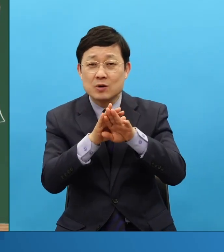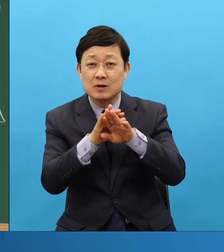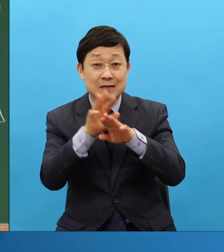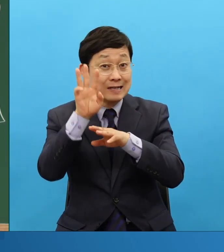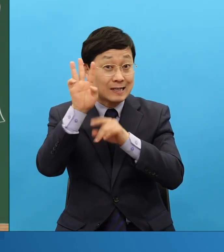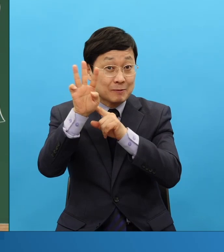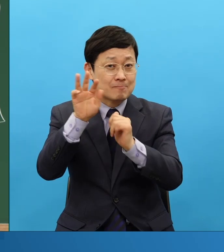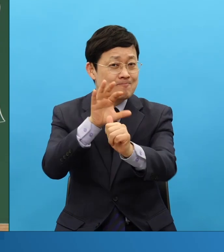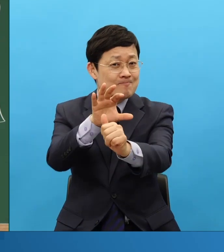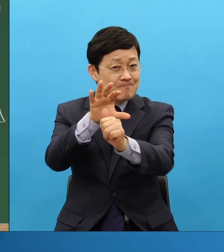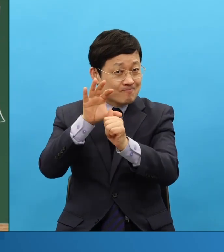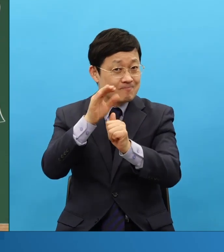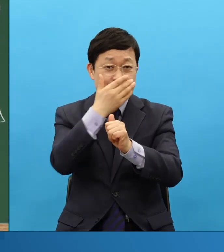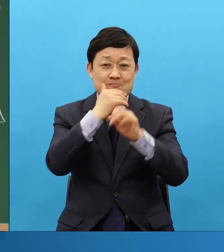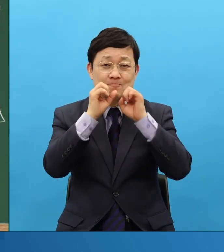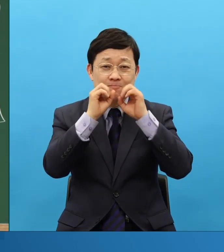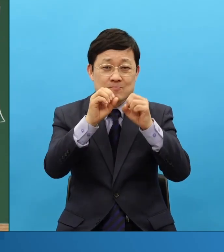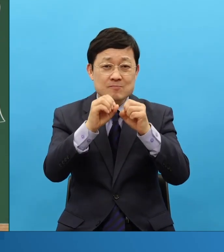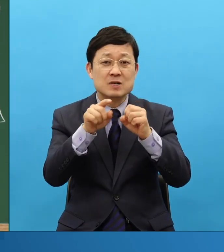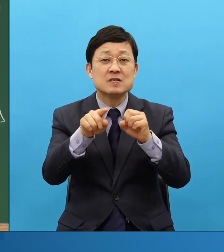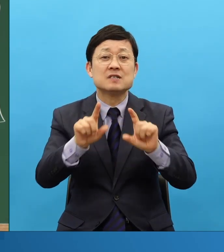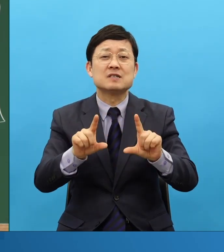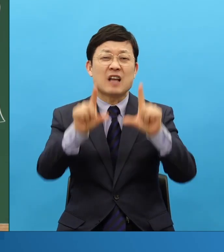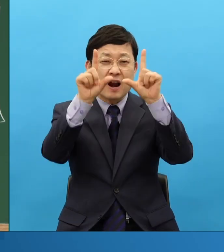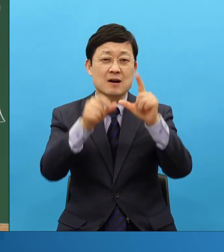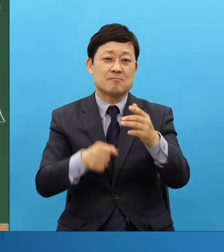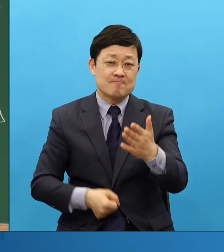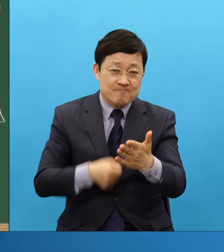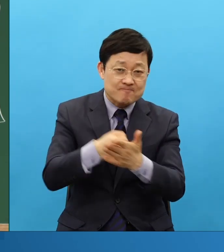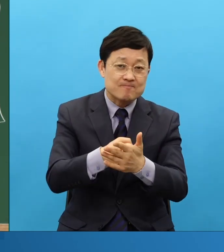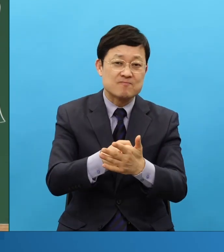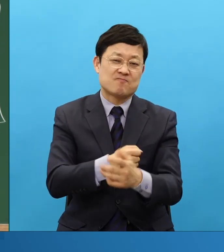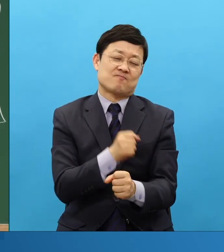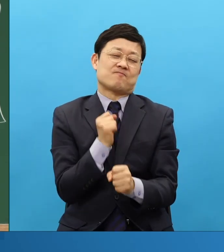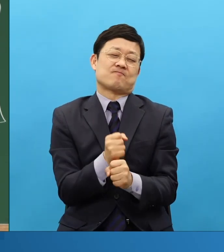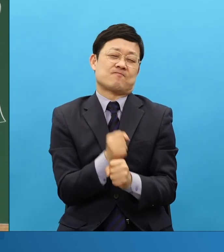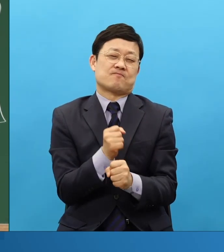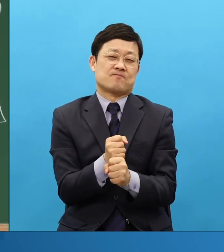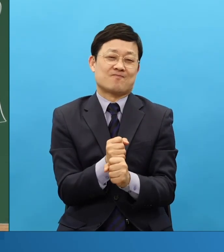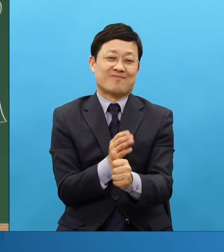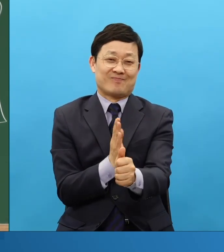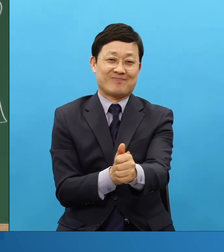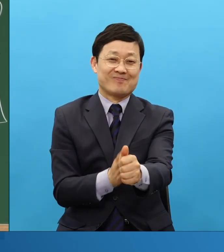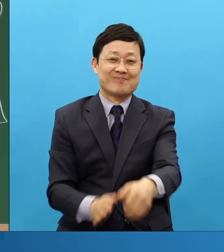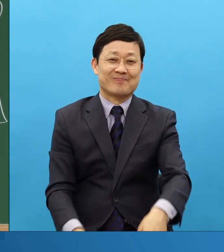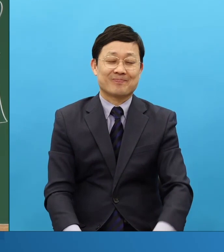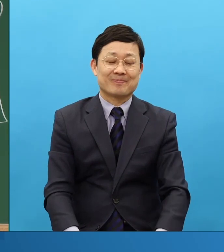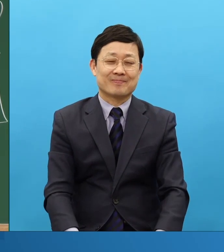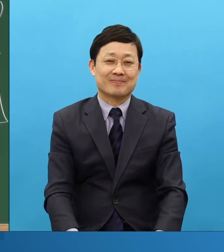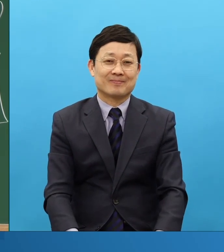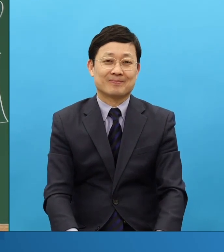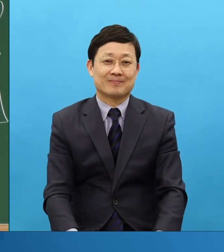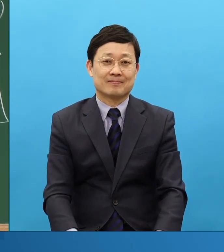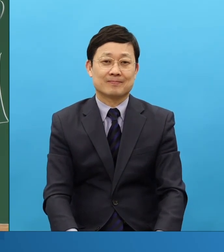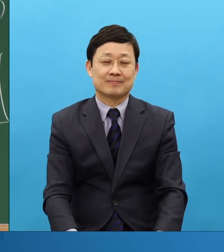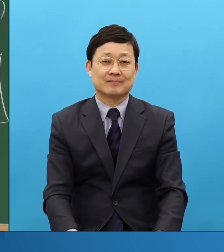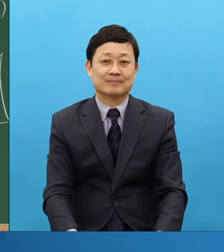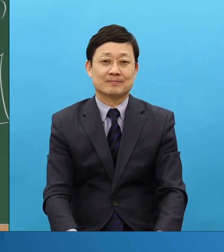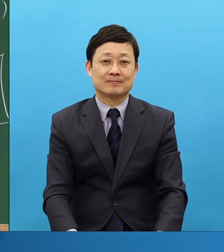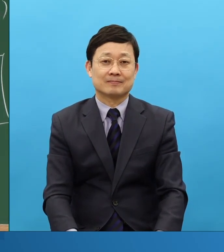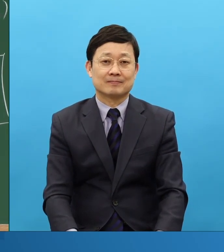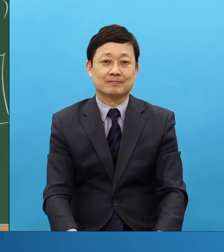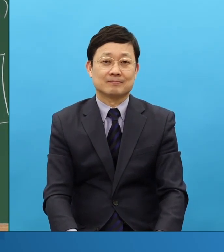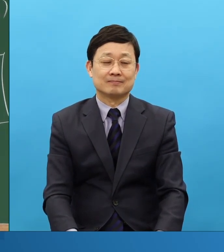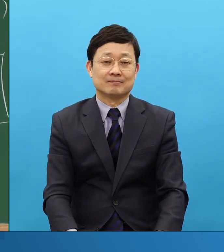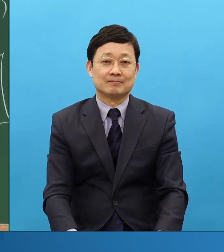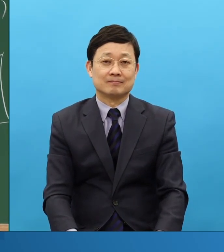not that you just gather with your remnants on Remnant Day once a month, but now every single week we have to really raise up the three-day weekend era. 왜냐하면은